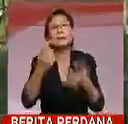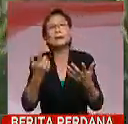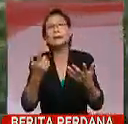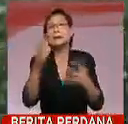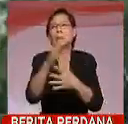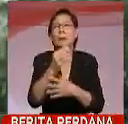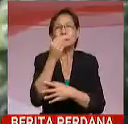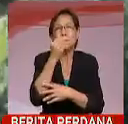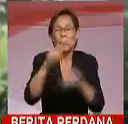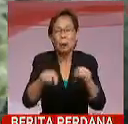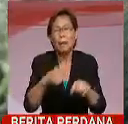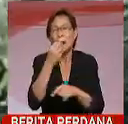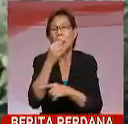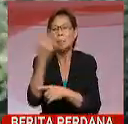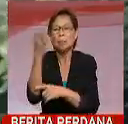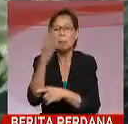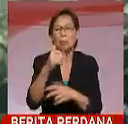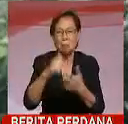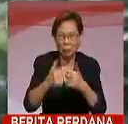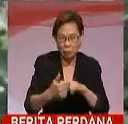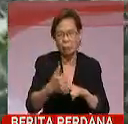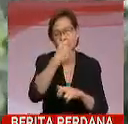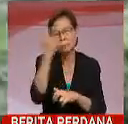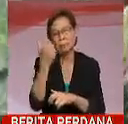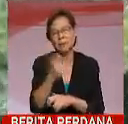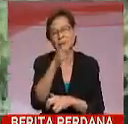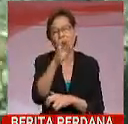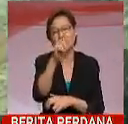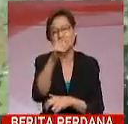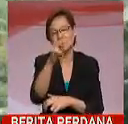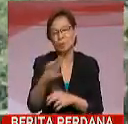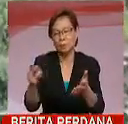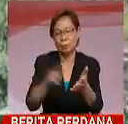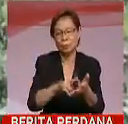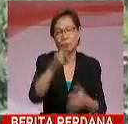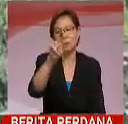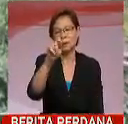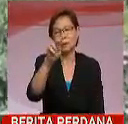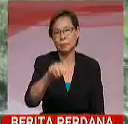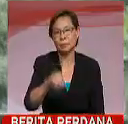menjadi sumber makanan hidupan liar. Nurfatin Shakila Badu, RTM.